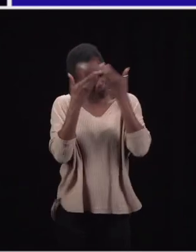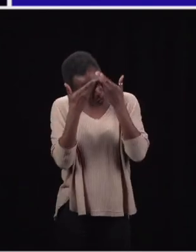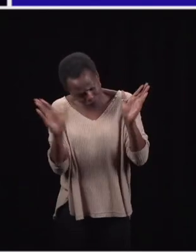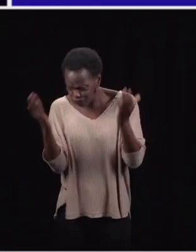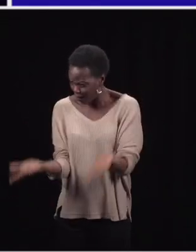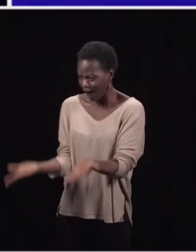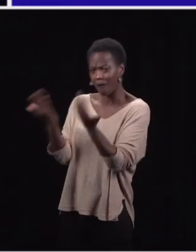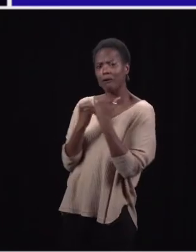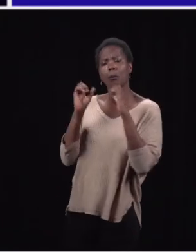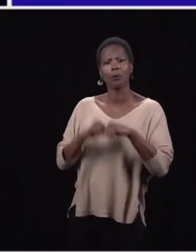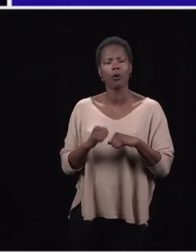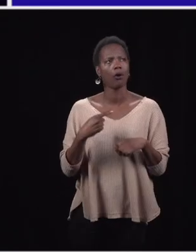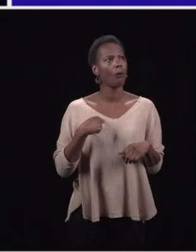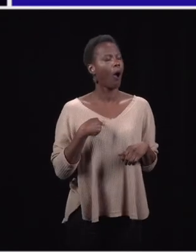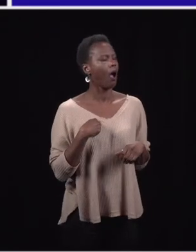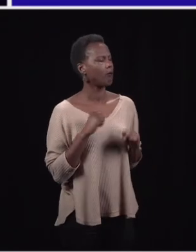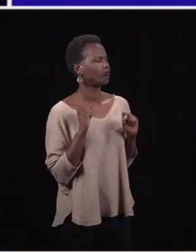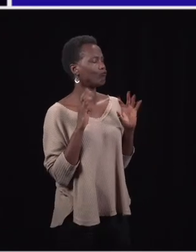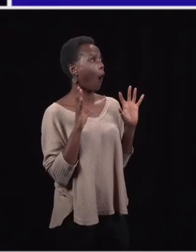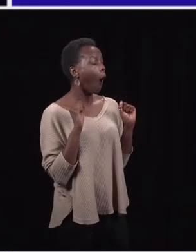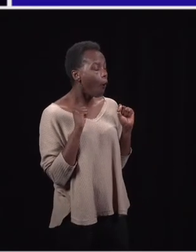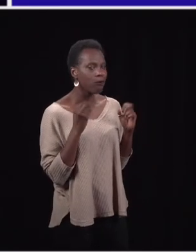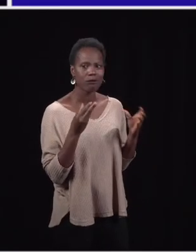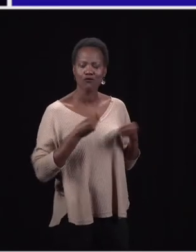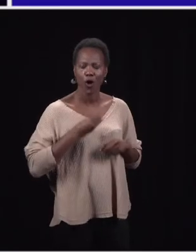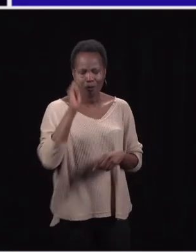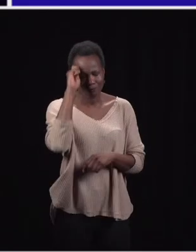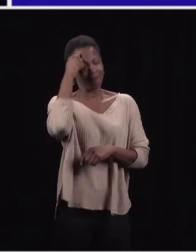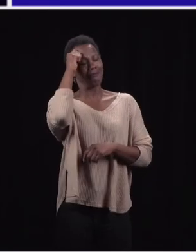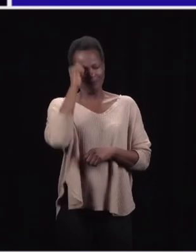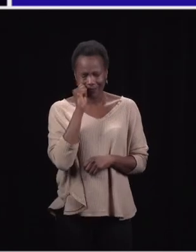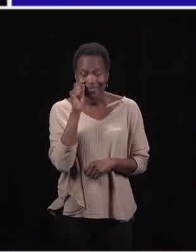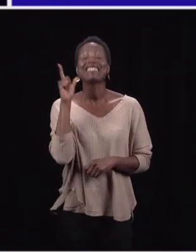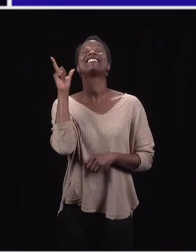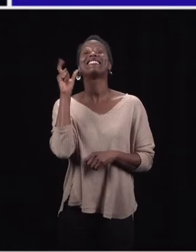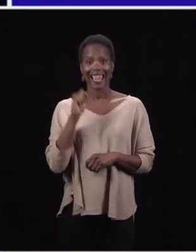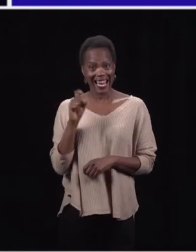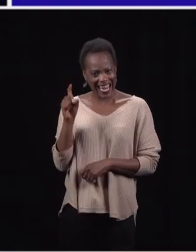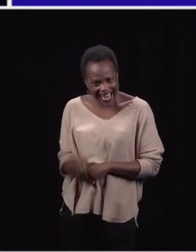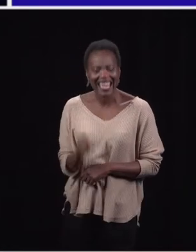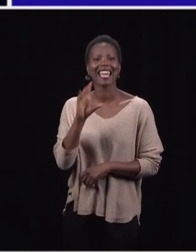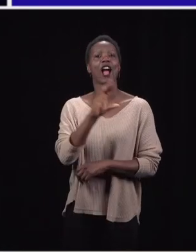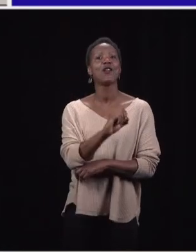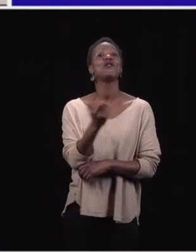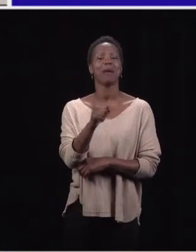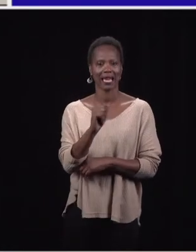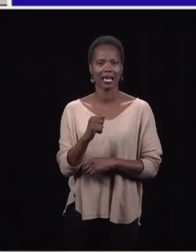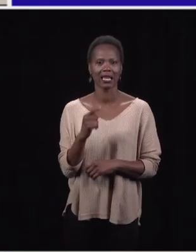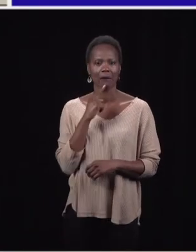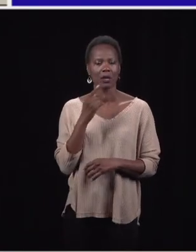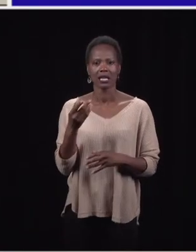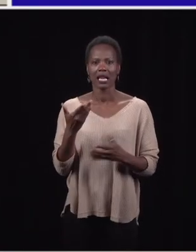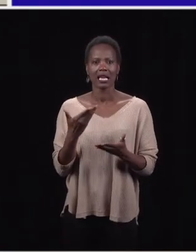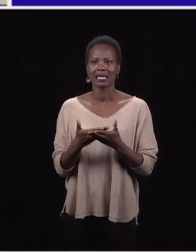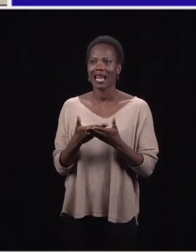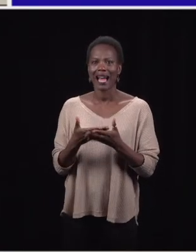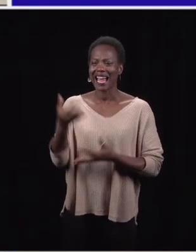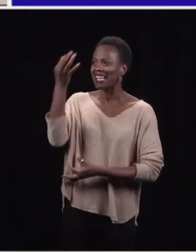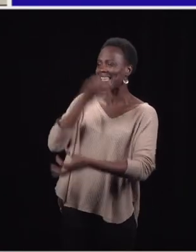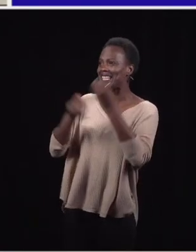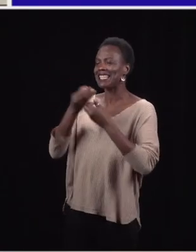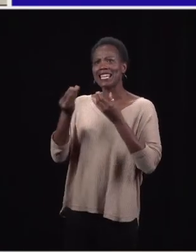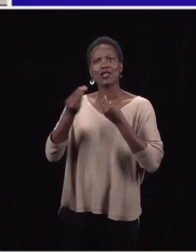ensuite que j'ai eu le déclic numérique le vrai en m'inscrivant à cette fabuleuse aventure ça veut dire que ça décomplexe en fait ce message exactement